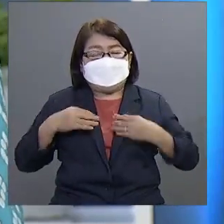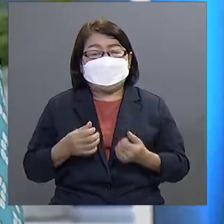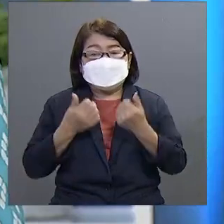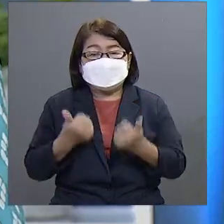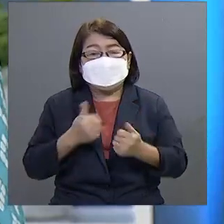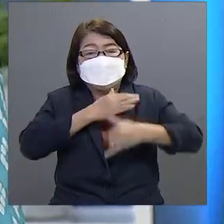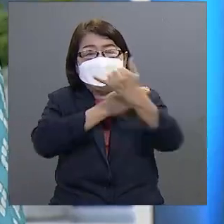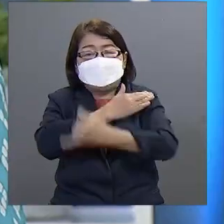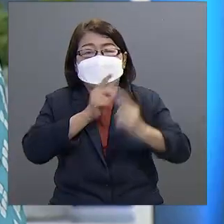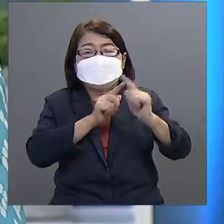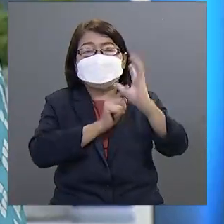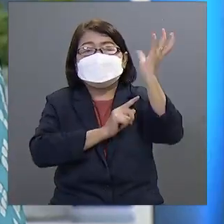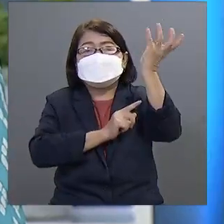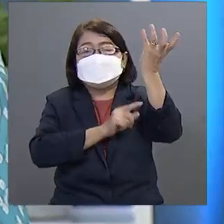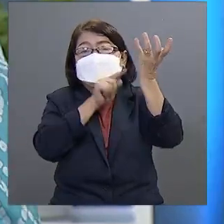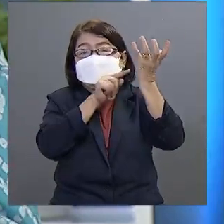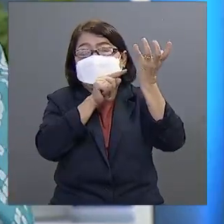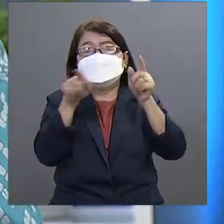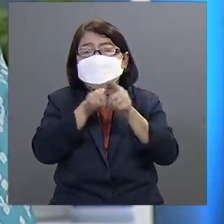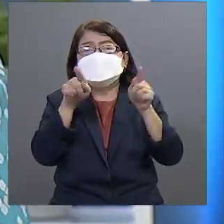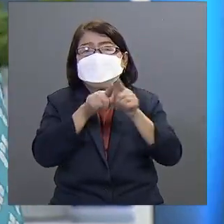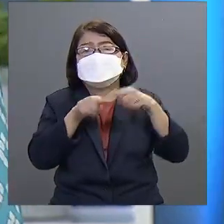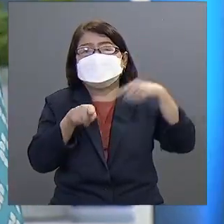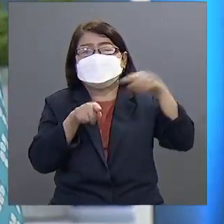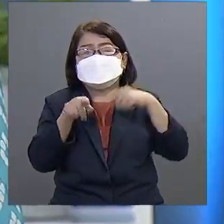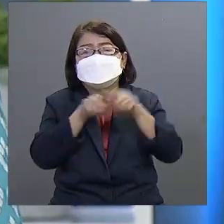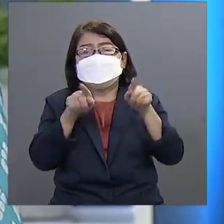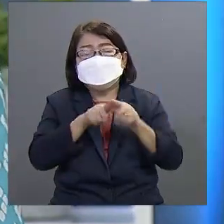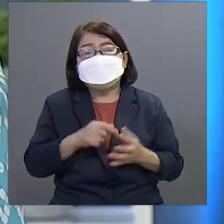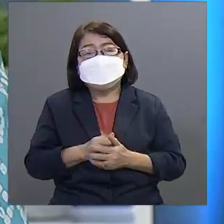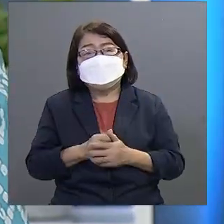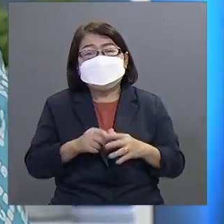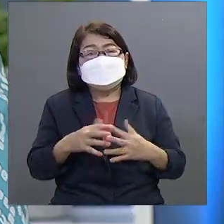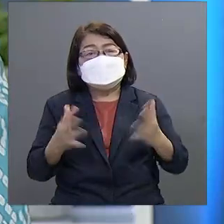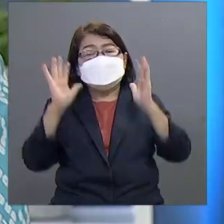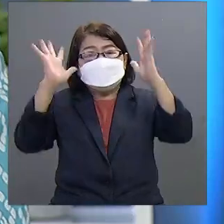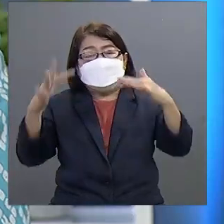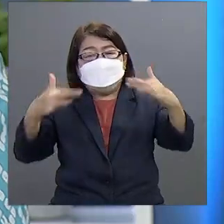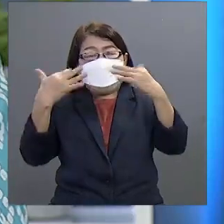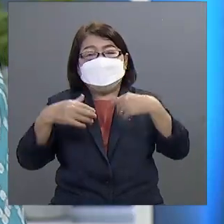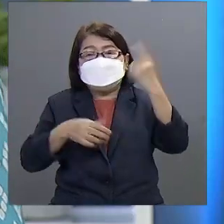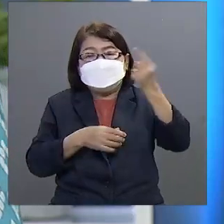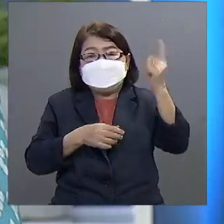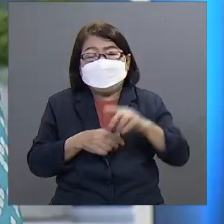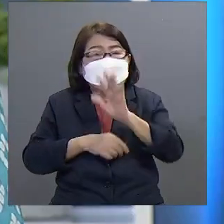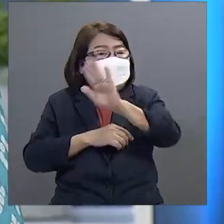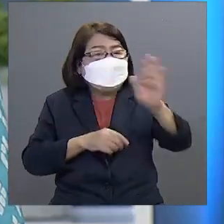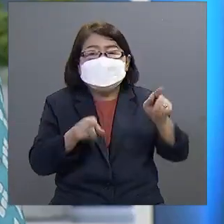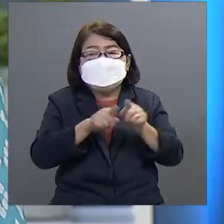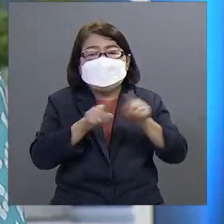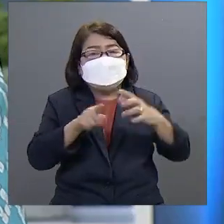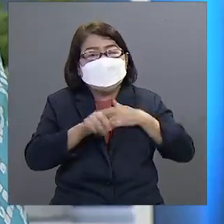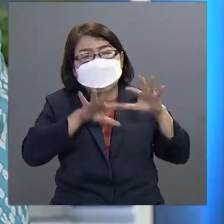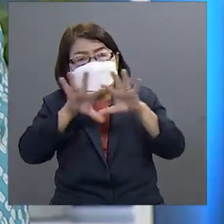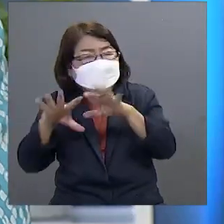กนะครับเกิดภาวะนะครับเหมือนแย่งชิงทั้งท่องเที่ยวกันนะครับแต่กลับมาที่ประเทศไทยเรามีความพร้อมทุกอย่างนะครับแต่